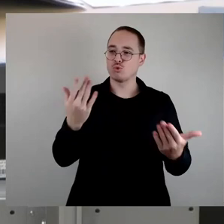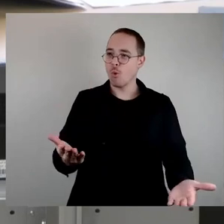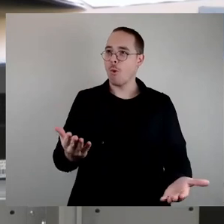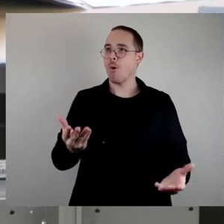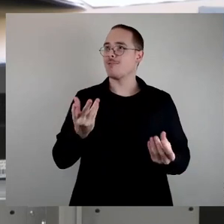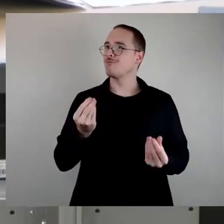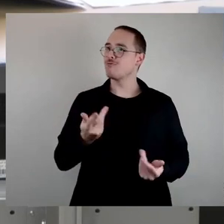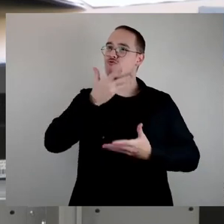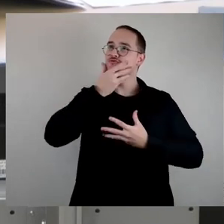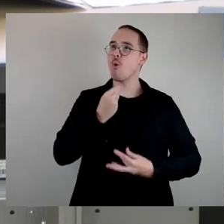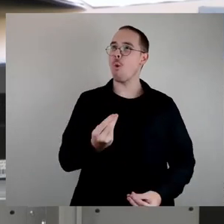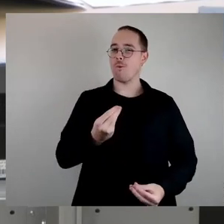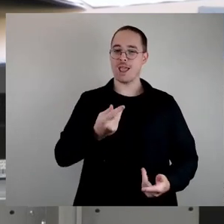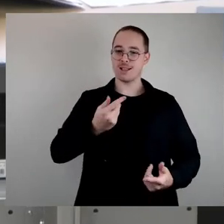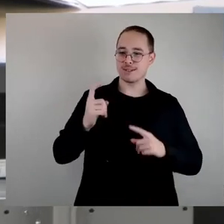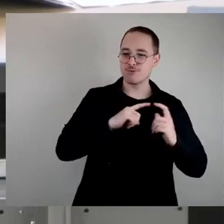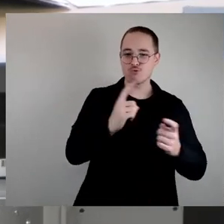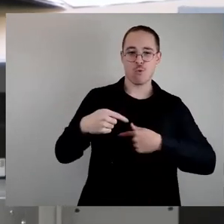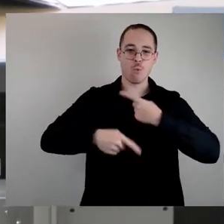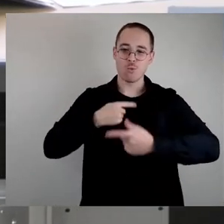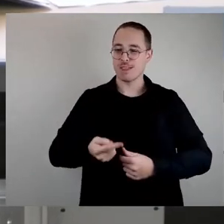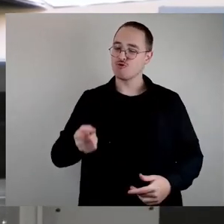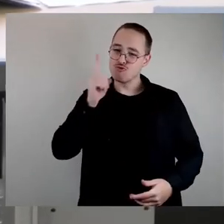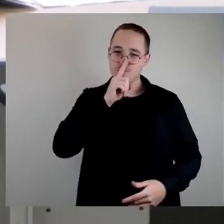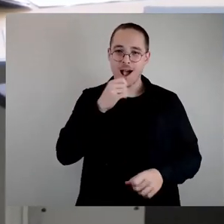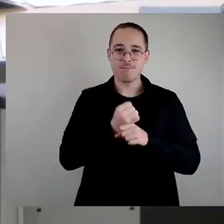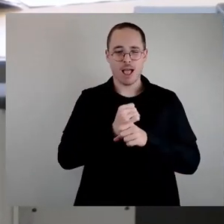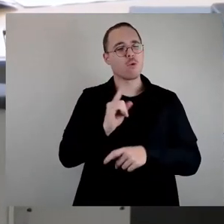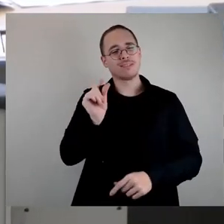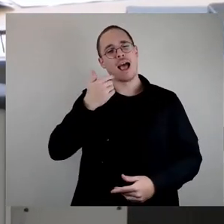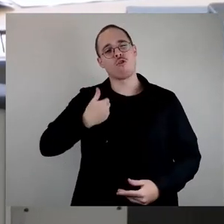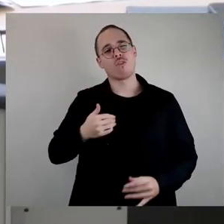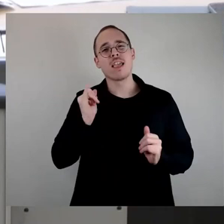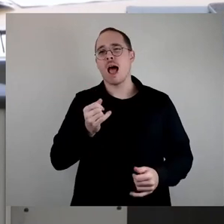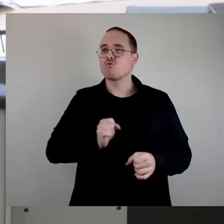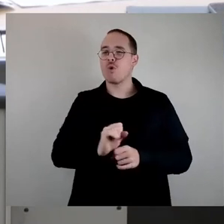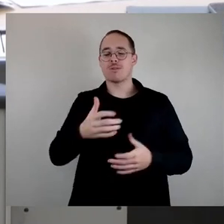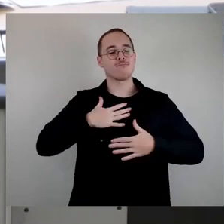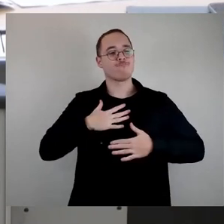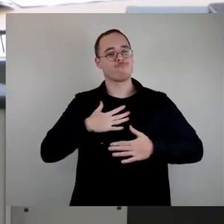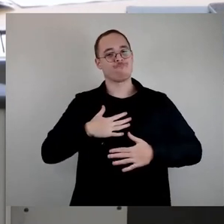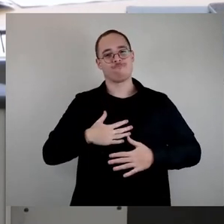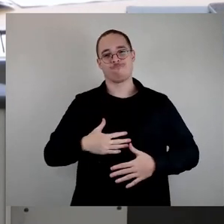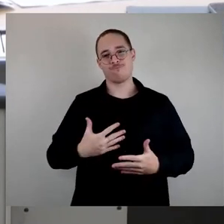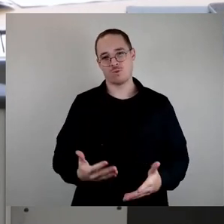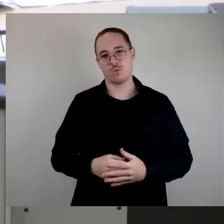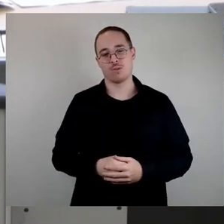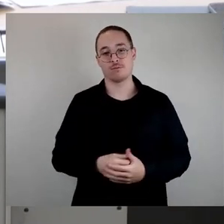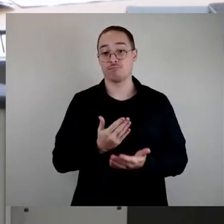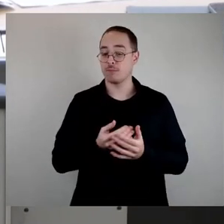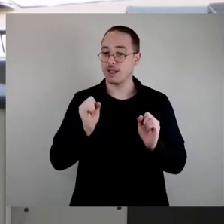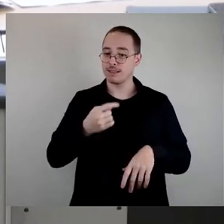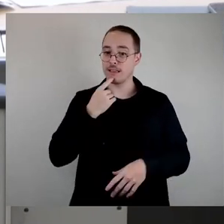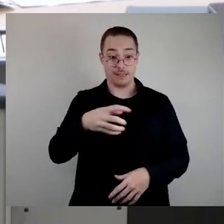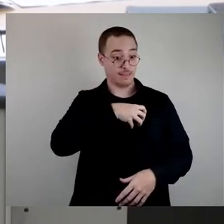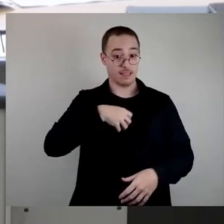schönen Diskussionsprozess. Das hat wirklich Spaß gemacht, auch wenn es ein bisschen anstrengend war, und sage zum Schluss, Dresden kann mehr, auch